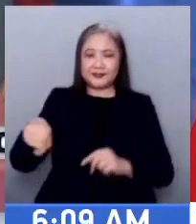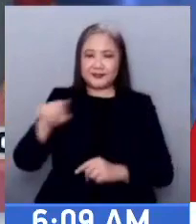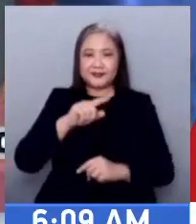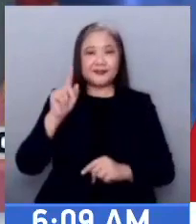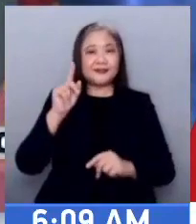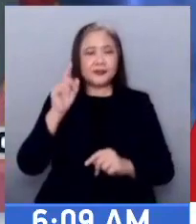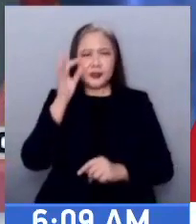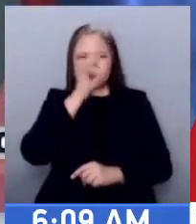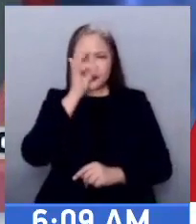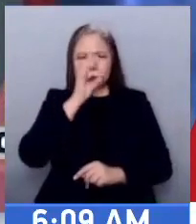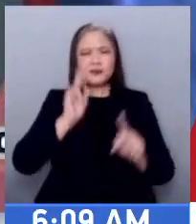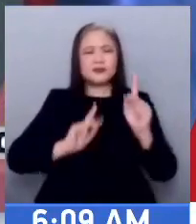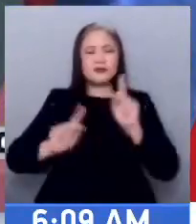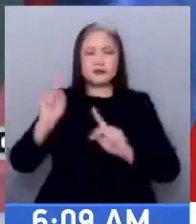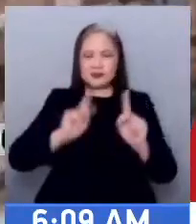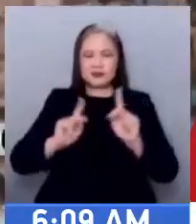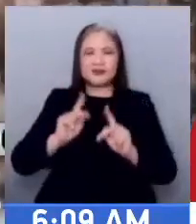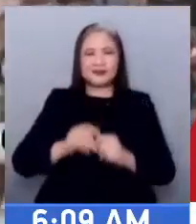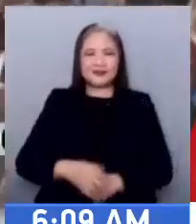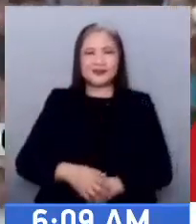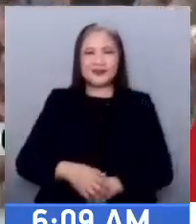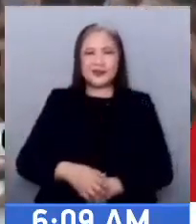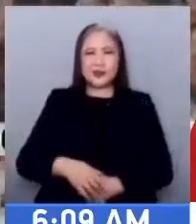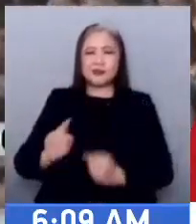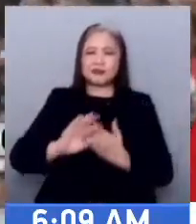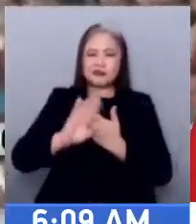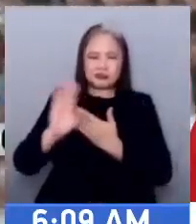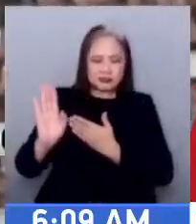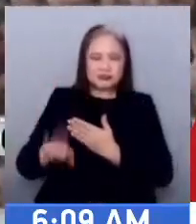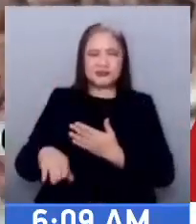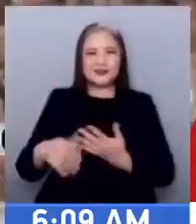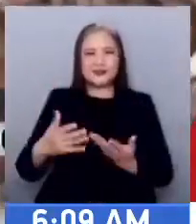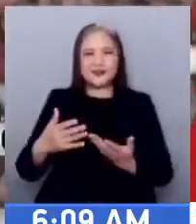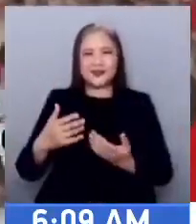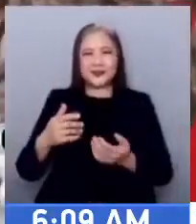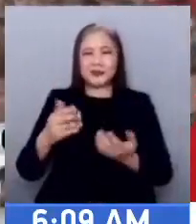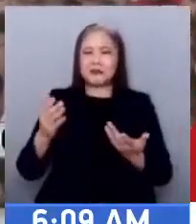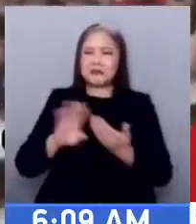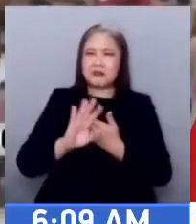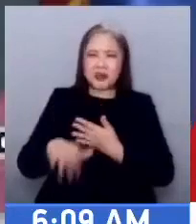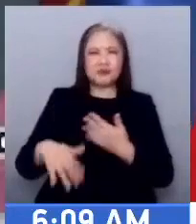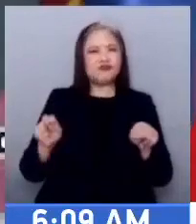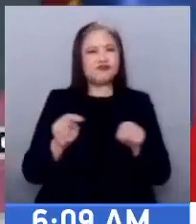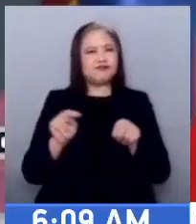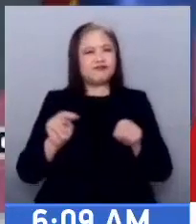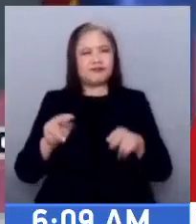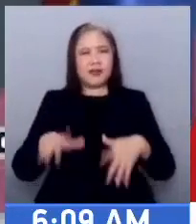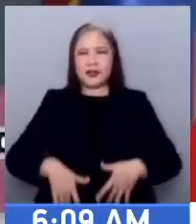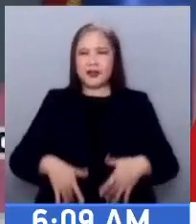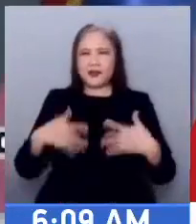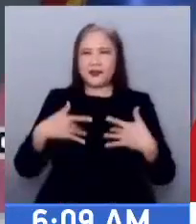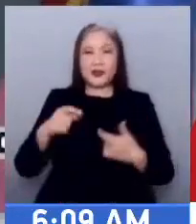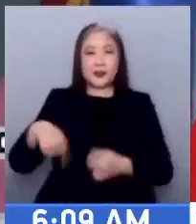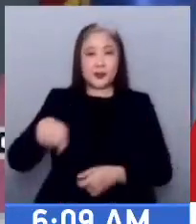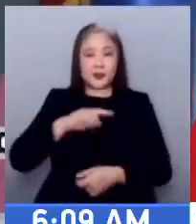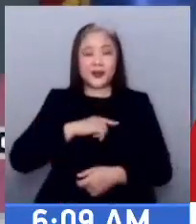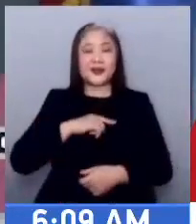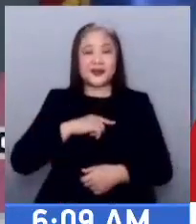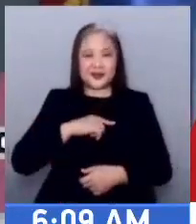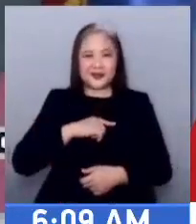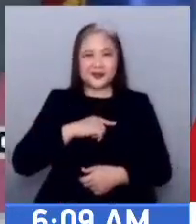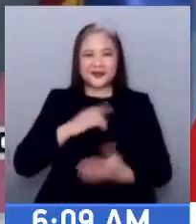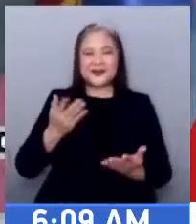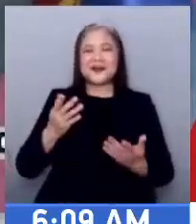Pilipino na bumalik na sa normal na buhay at tayo ay babalik na sa